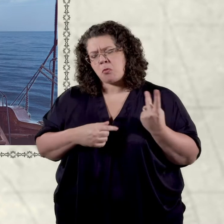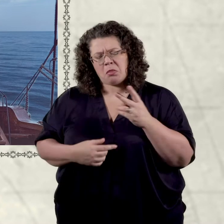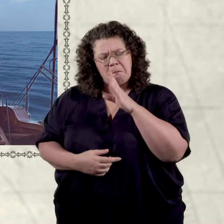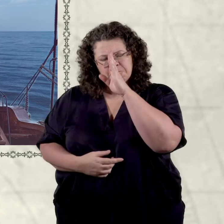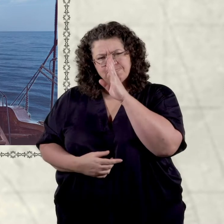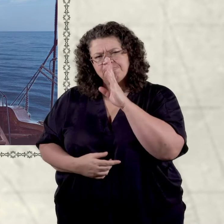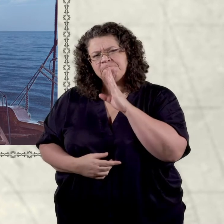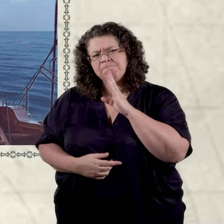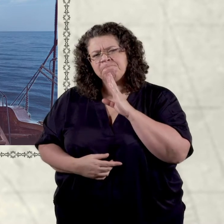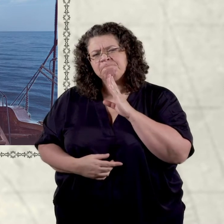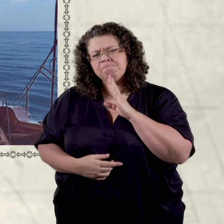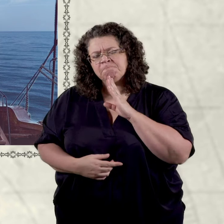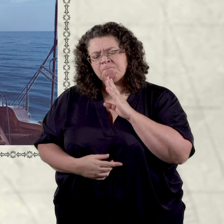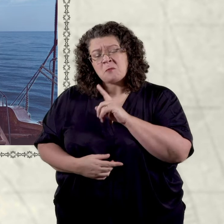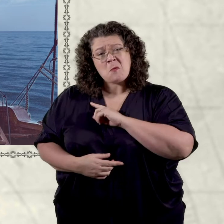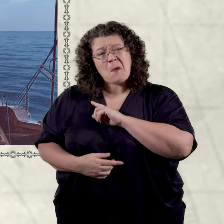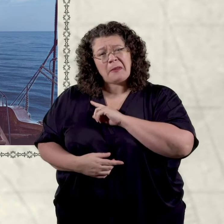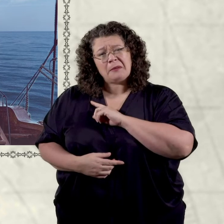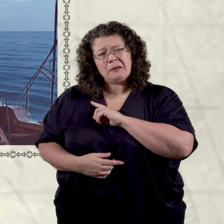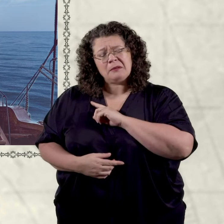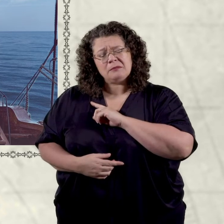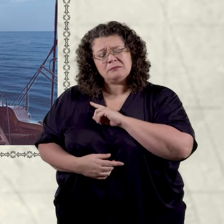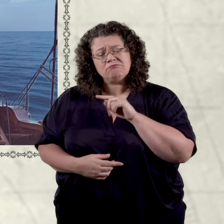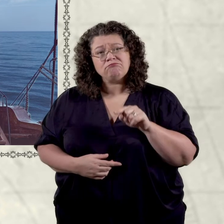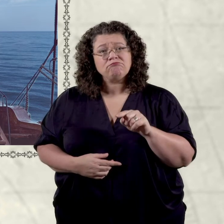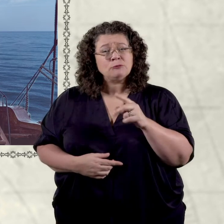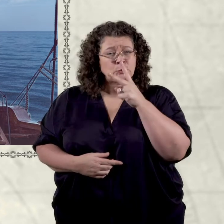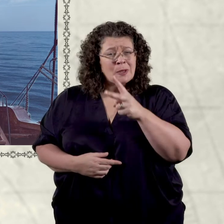Ond tristwch sy'n llenwi'n nghalon i a chalon Catherine.